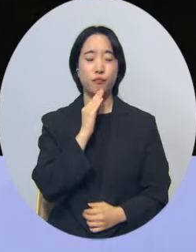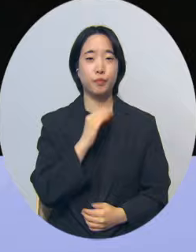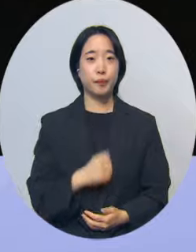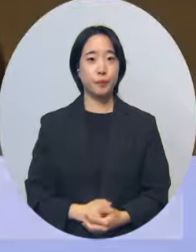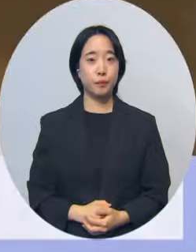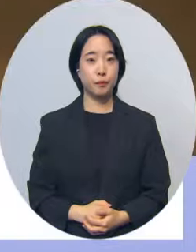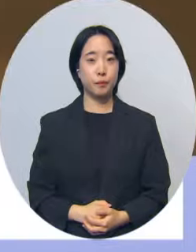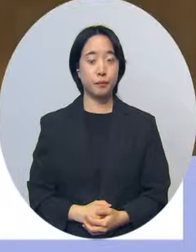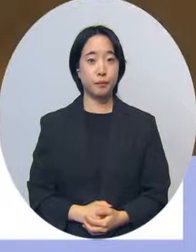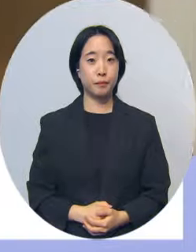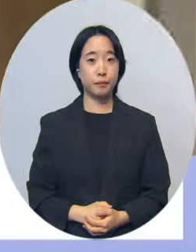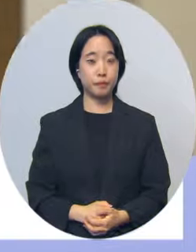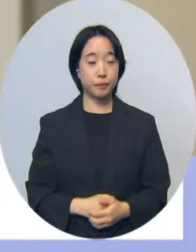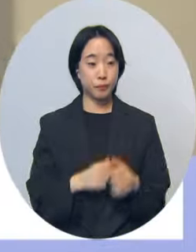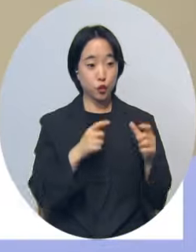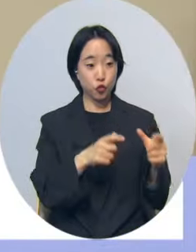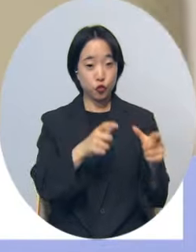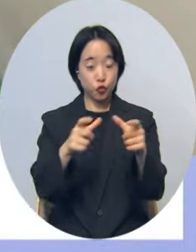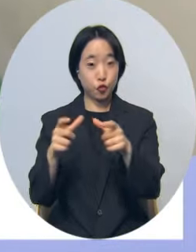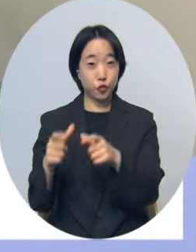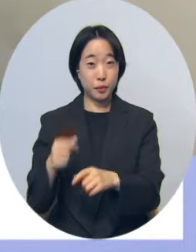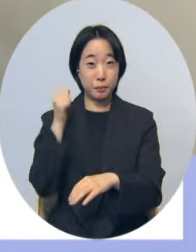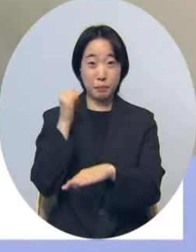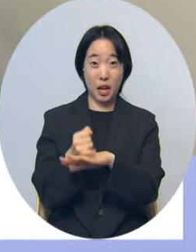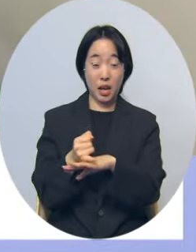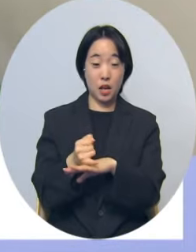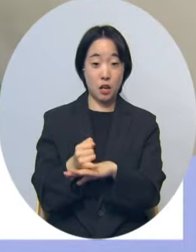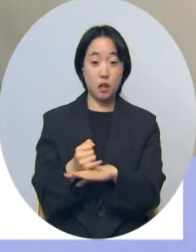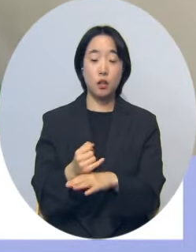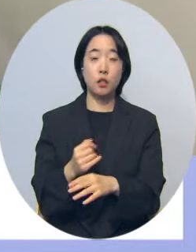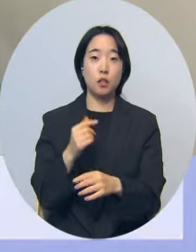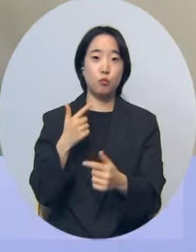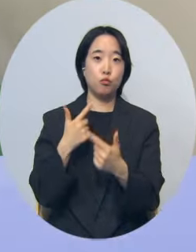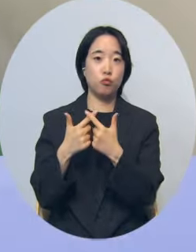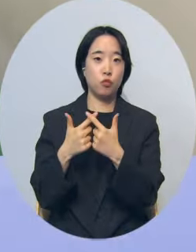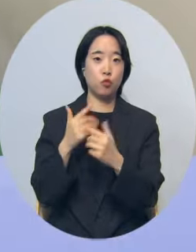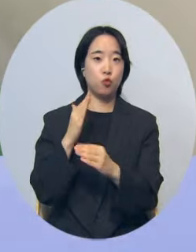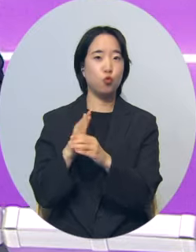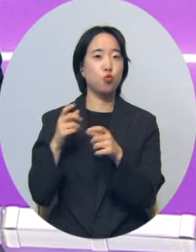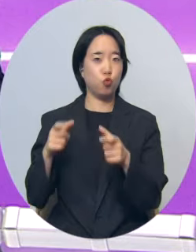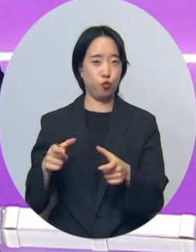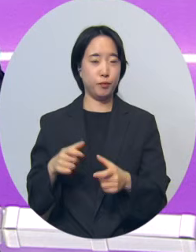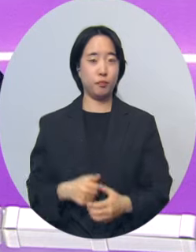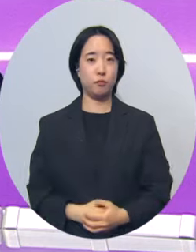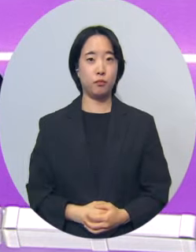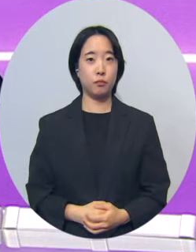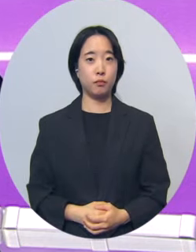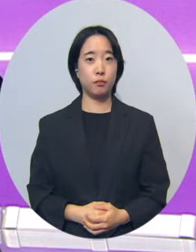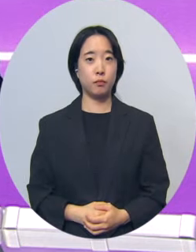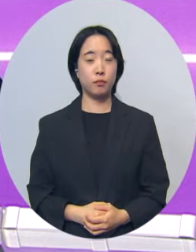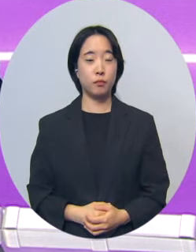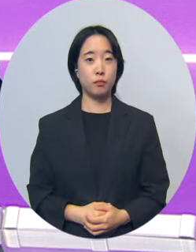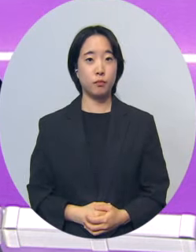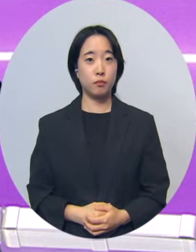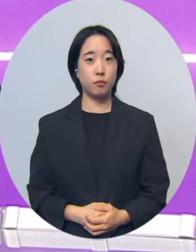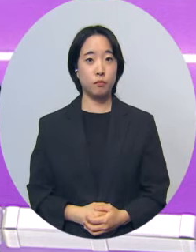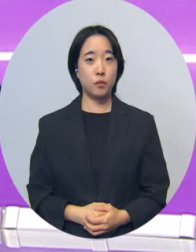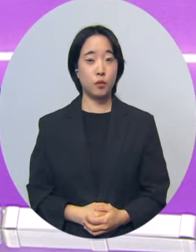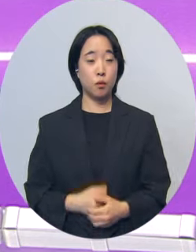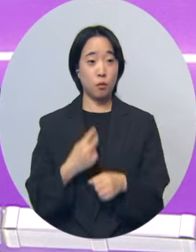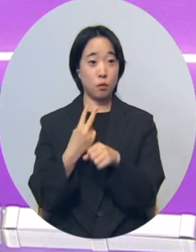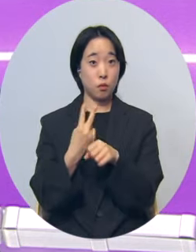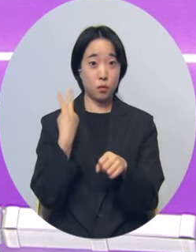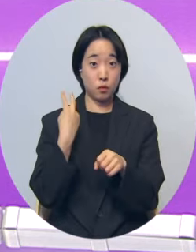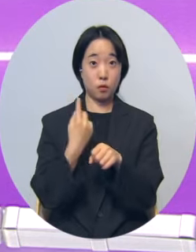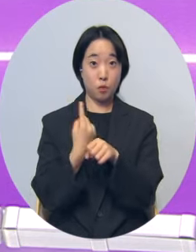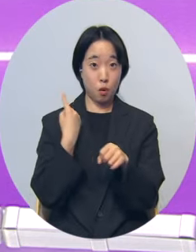한편 시군구별 합계 출산율 최하위는 부산 중구가 차지했습니다. 네, 그러면 작년에 이어서 올해 상황도